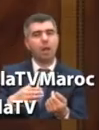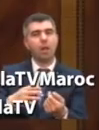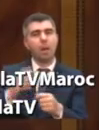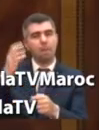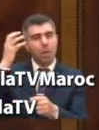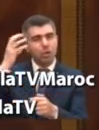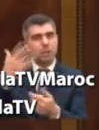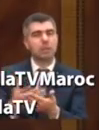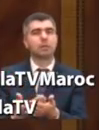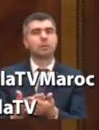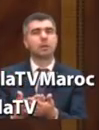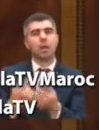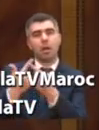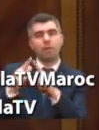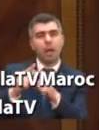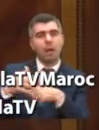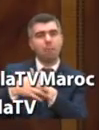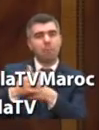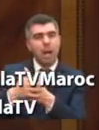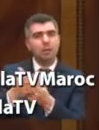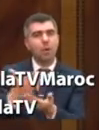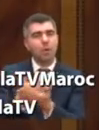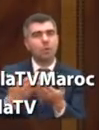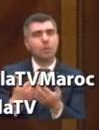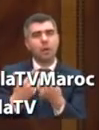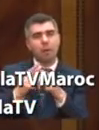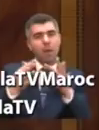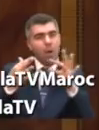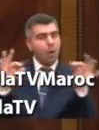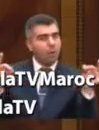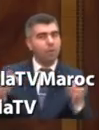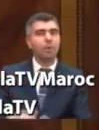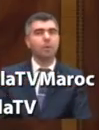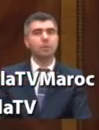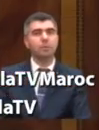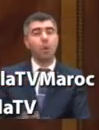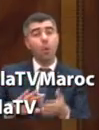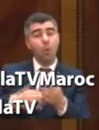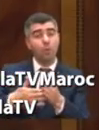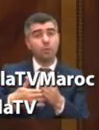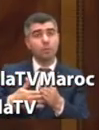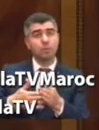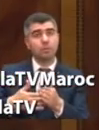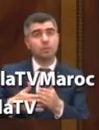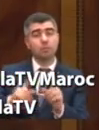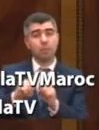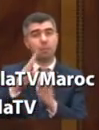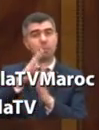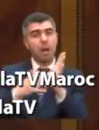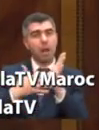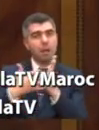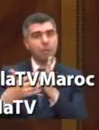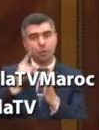وواحد وتوريط وجراده وكاسيف بلا ما نذكرهم كلهم هادو غادي تكون عندهم برامج ان شاء